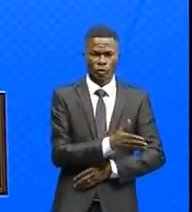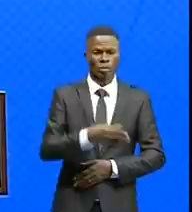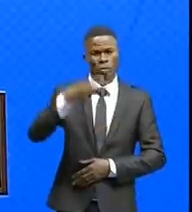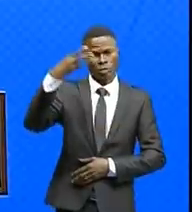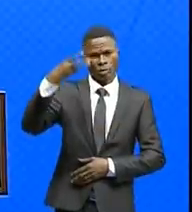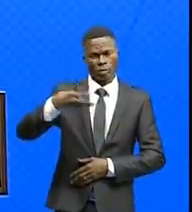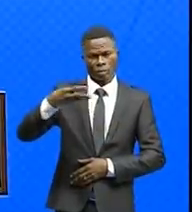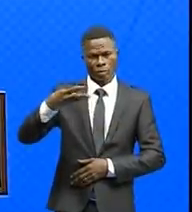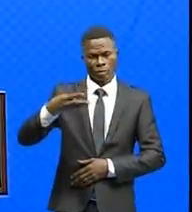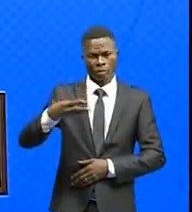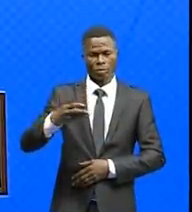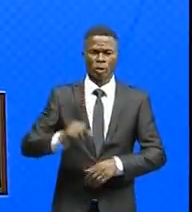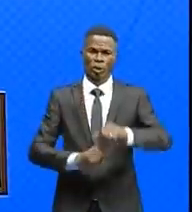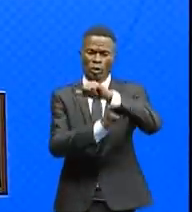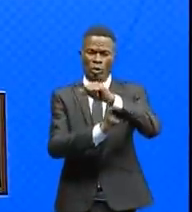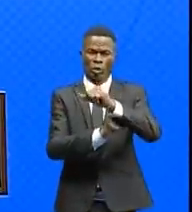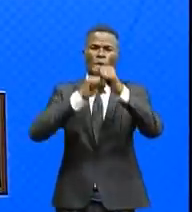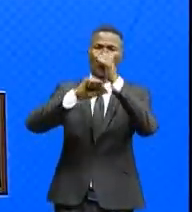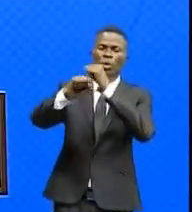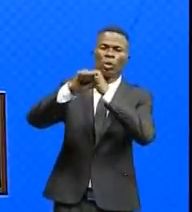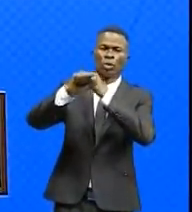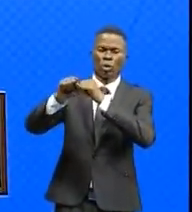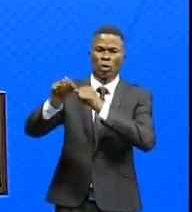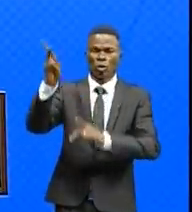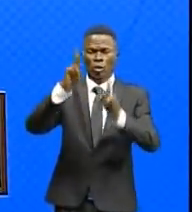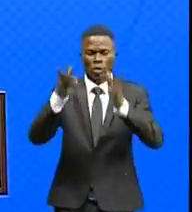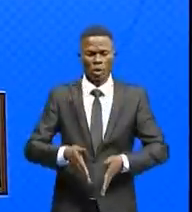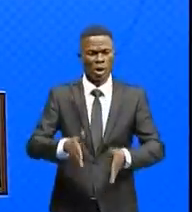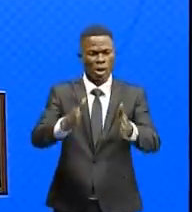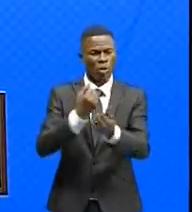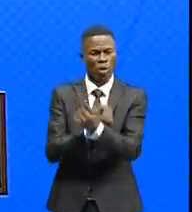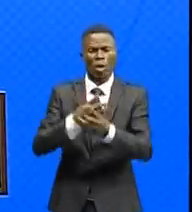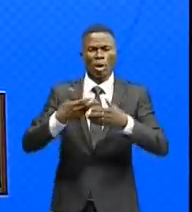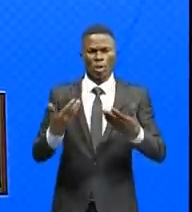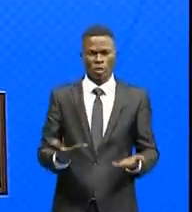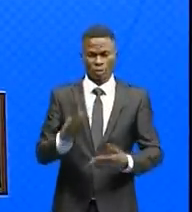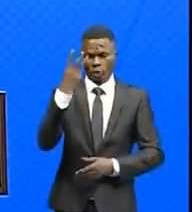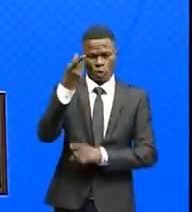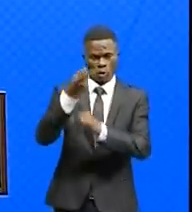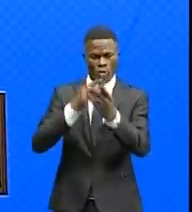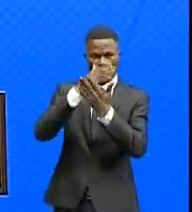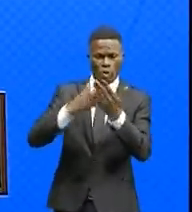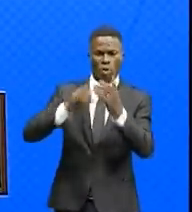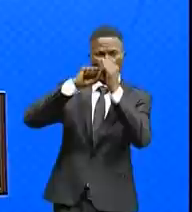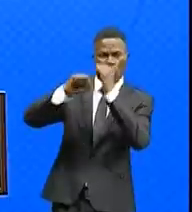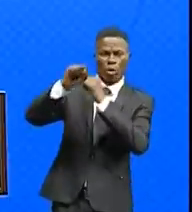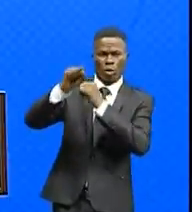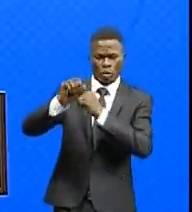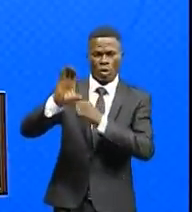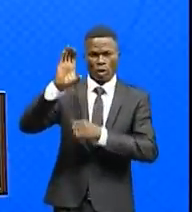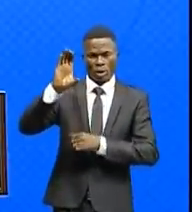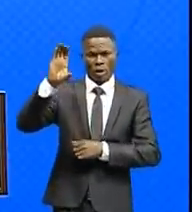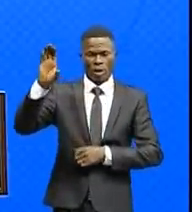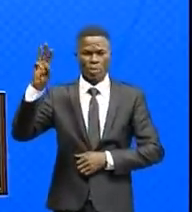3. De l'appui à la campagne sur le civisme routier. Après 3 mois et demi de la campagne sur le civisme